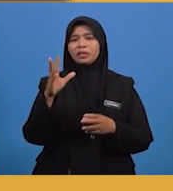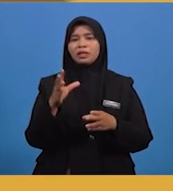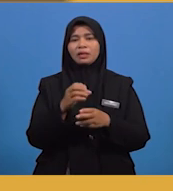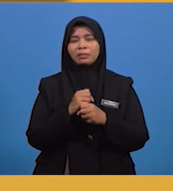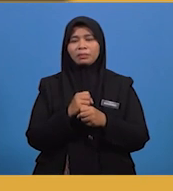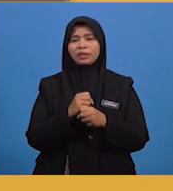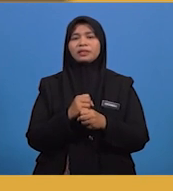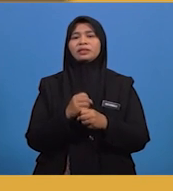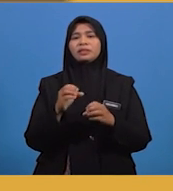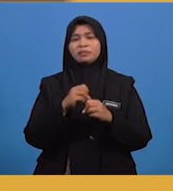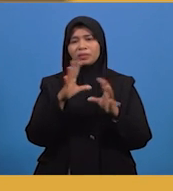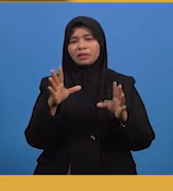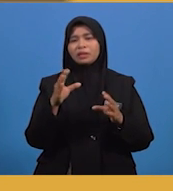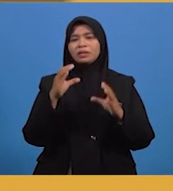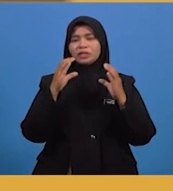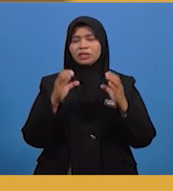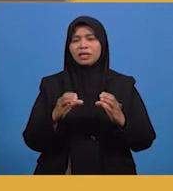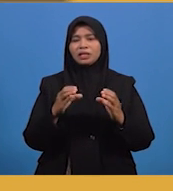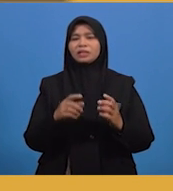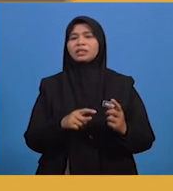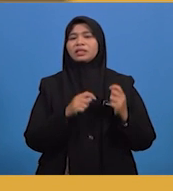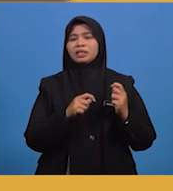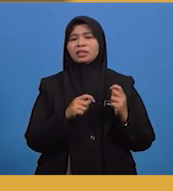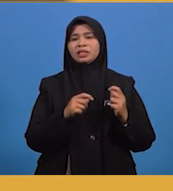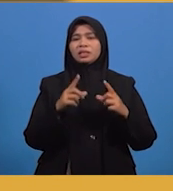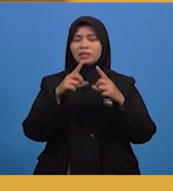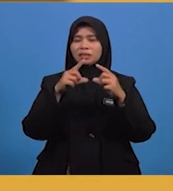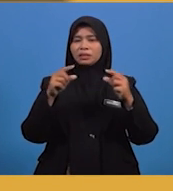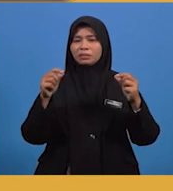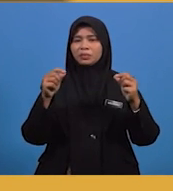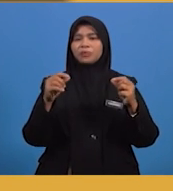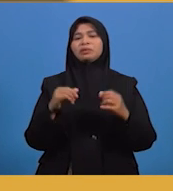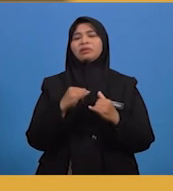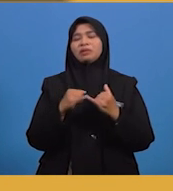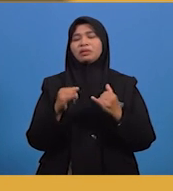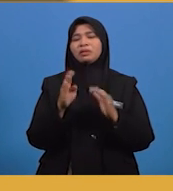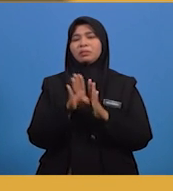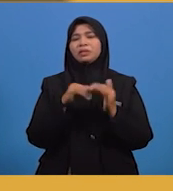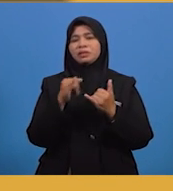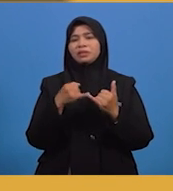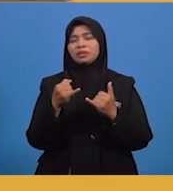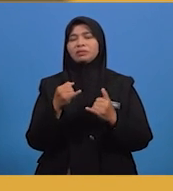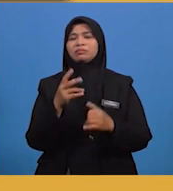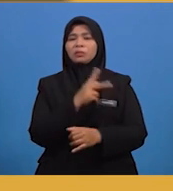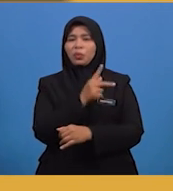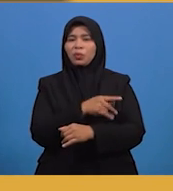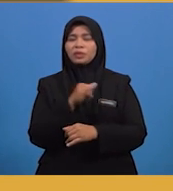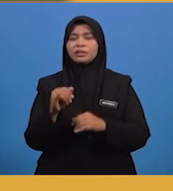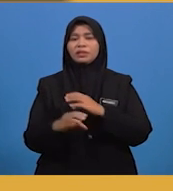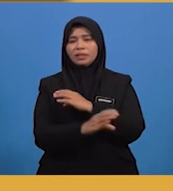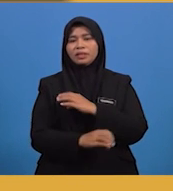cara atau bagaimana tentera Jepun akhirnya berjaya menguasai negara kita.